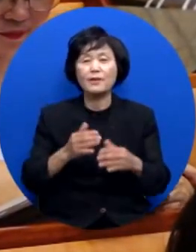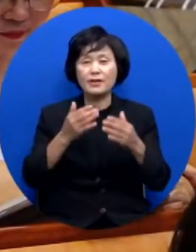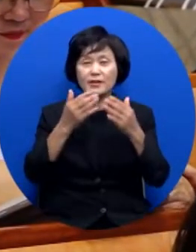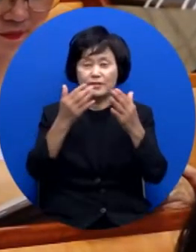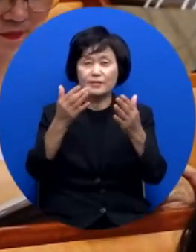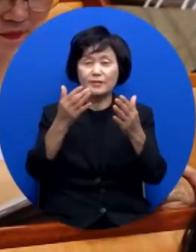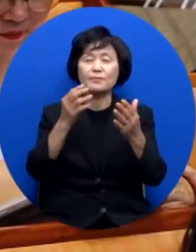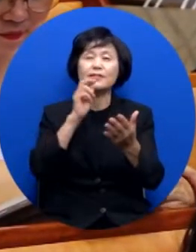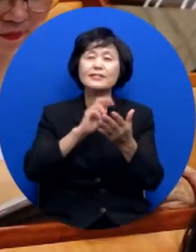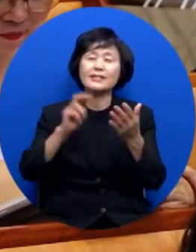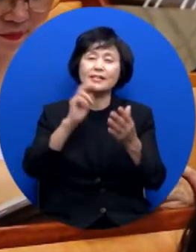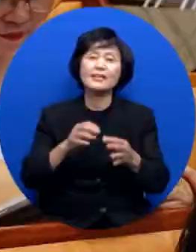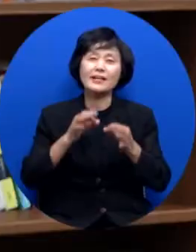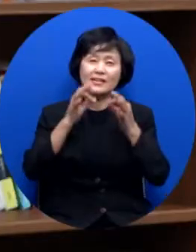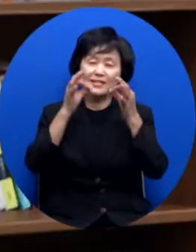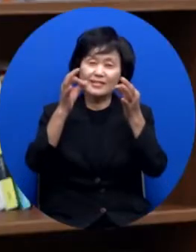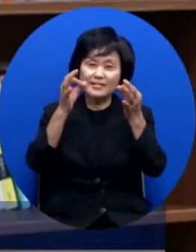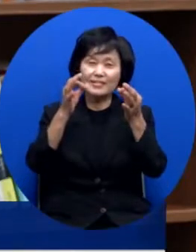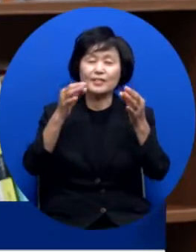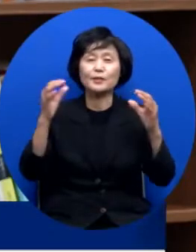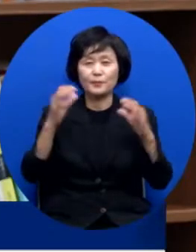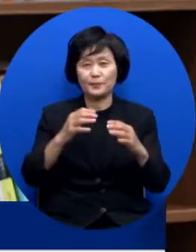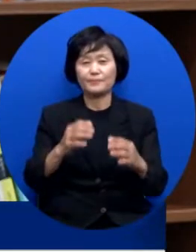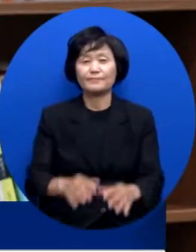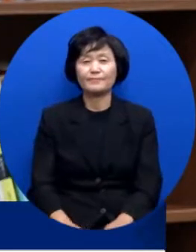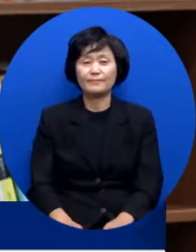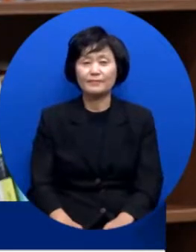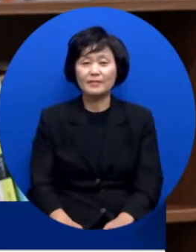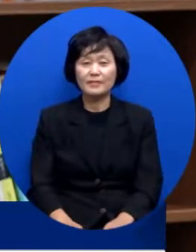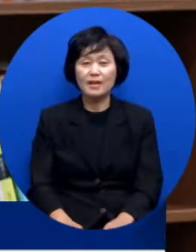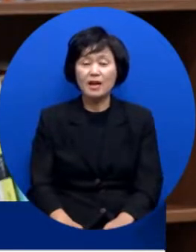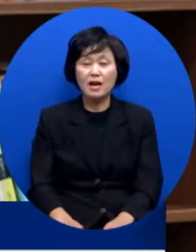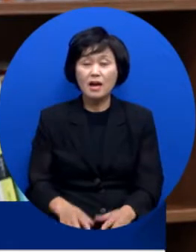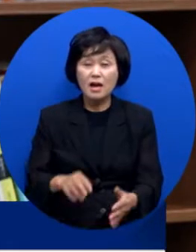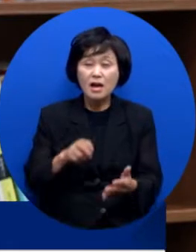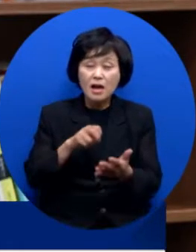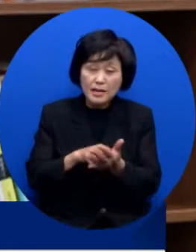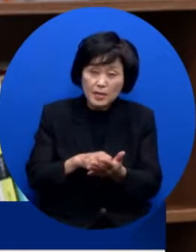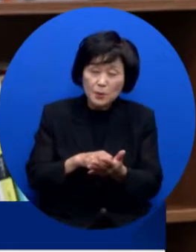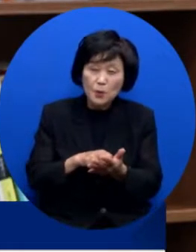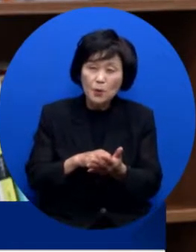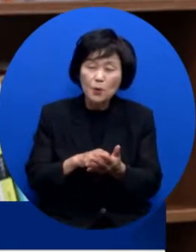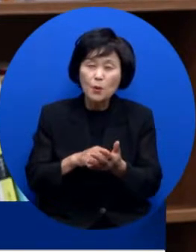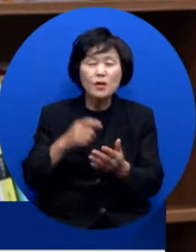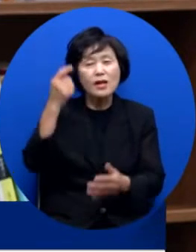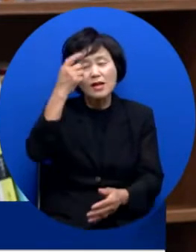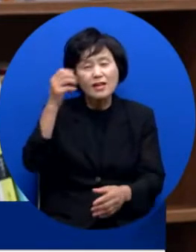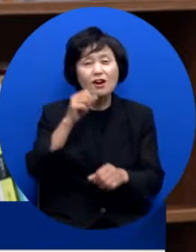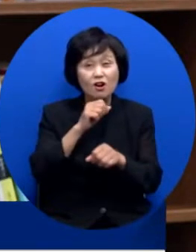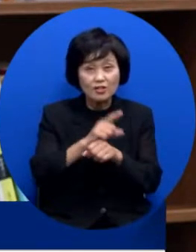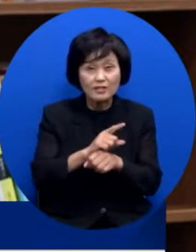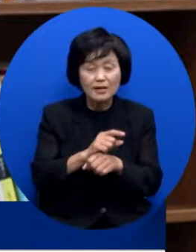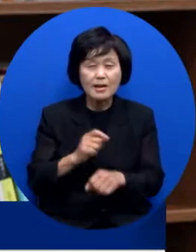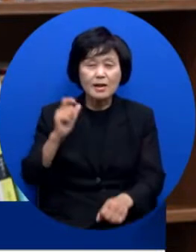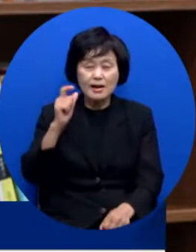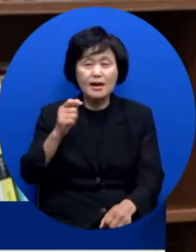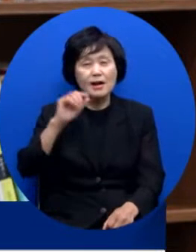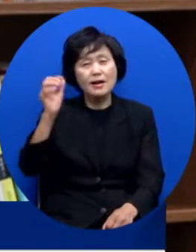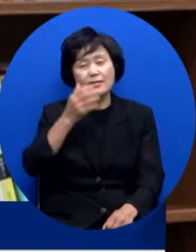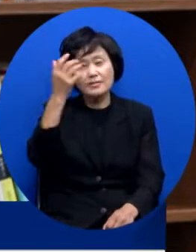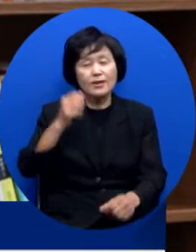진행됐습니다. 그 마룻바닥 영성, 기도 영성, 강력한 그 성령님의 역사를